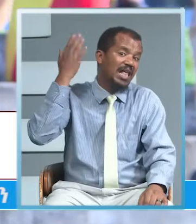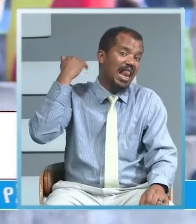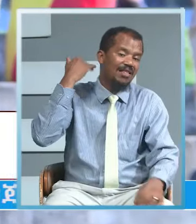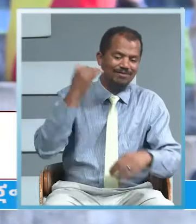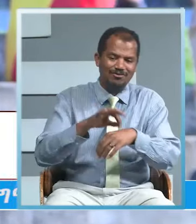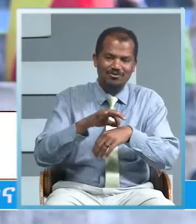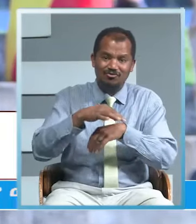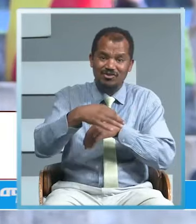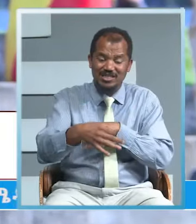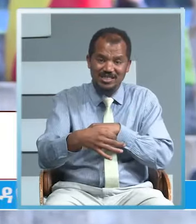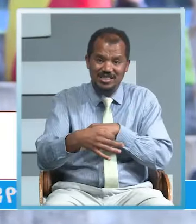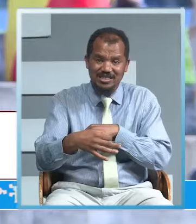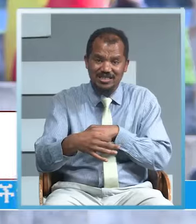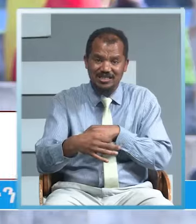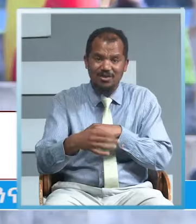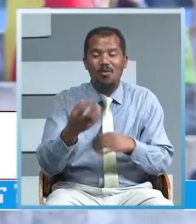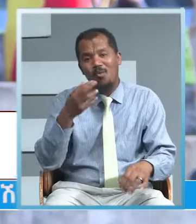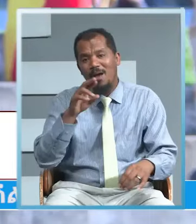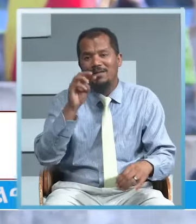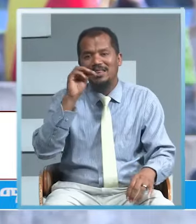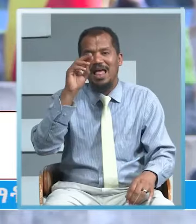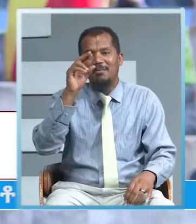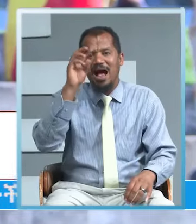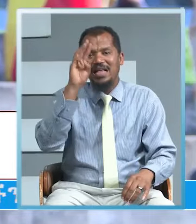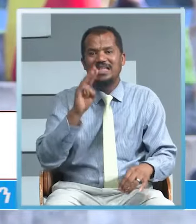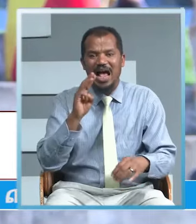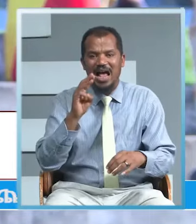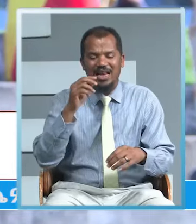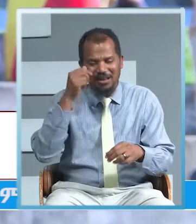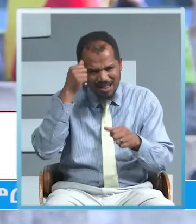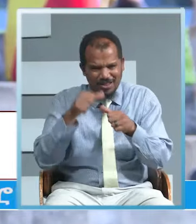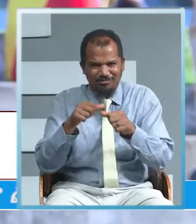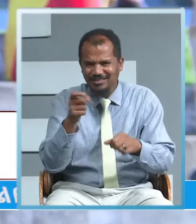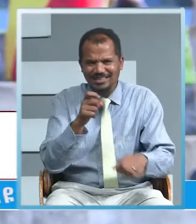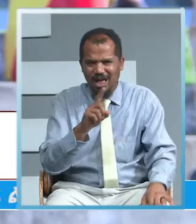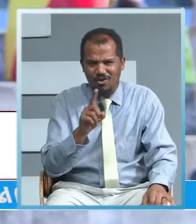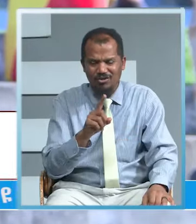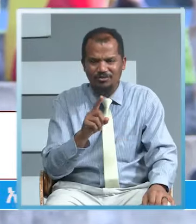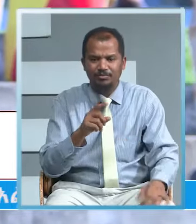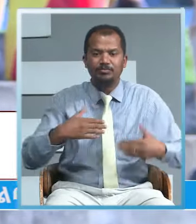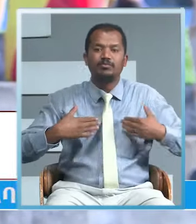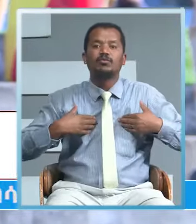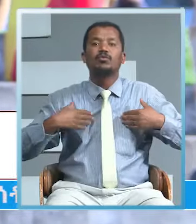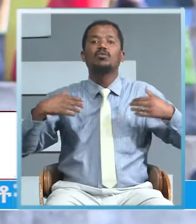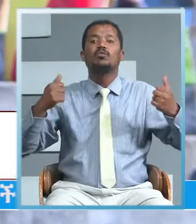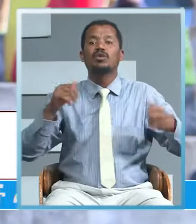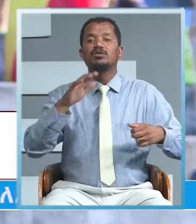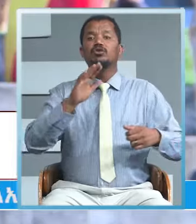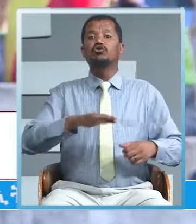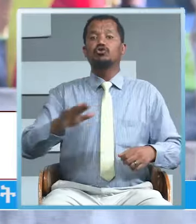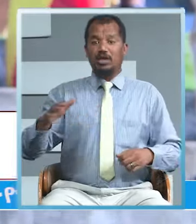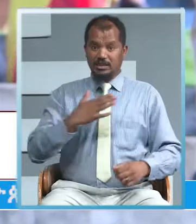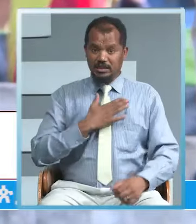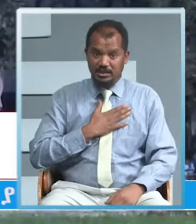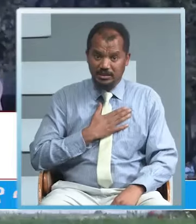ያለፈውን ቁስል ወይንም ጠባሳ ለመክፈት ሳይሆን ወጣት